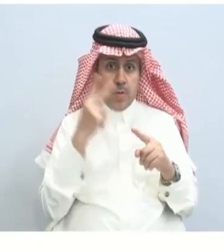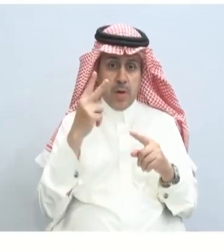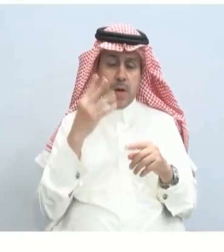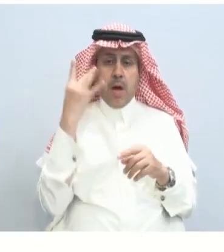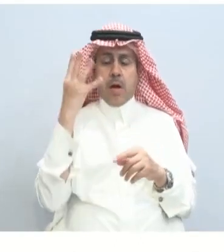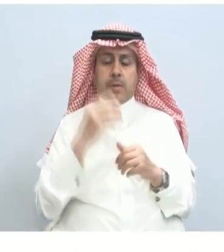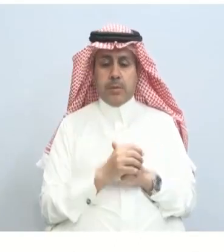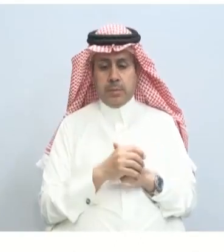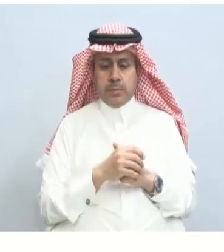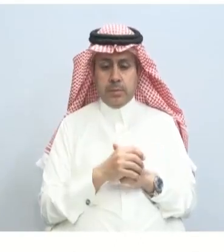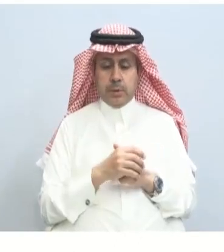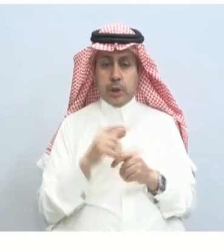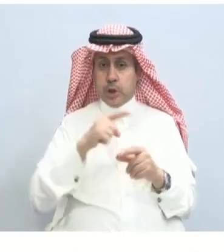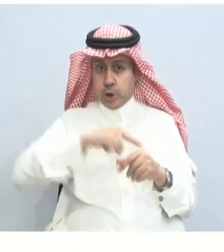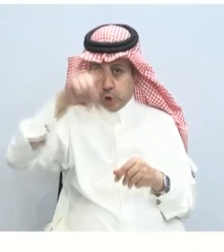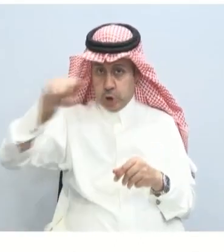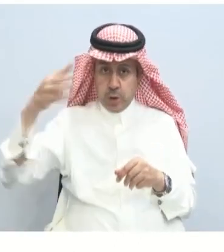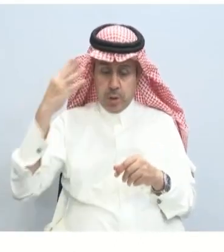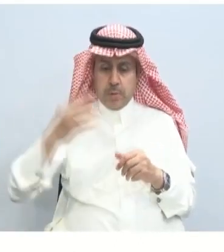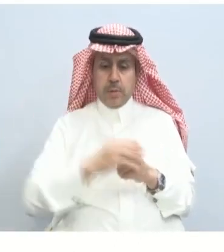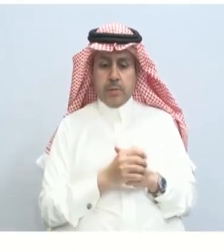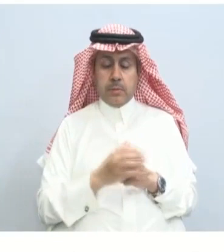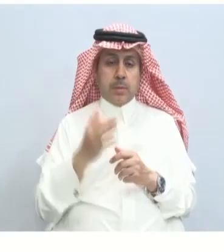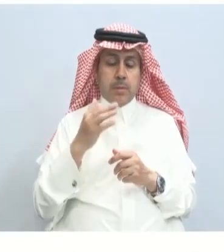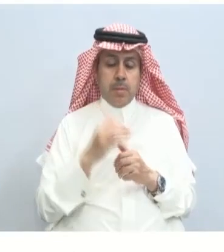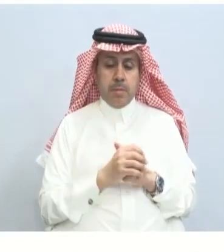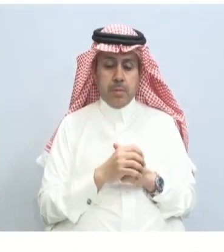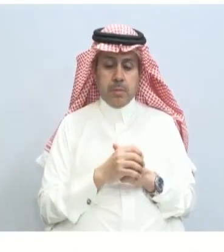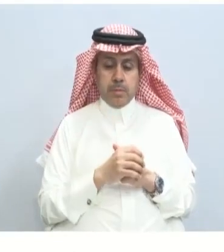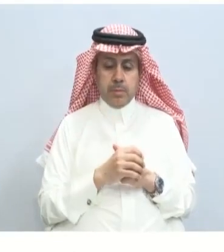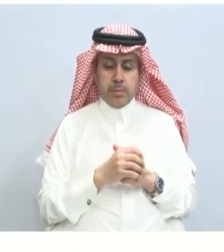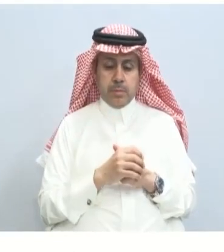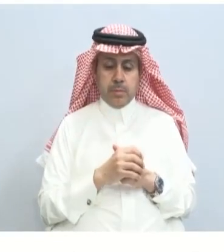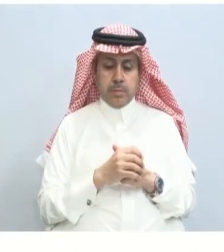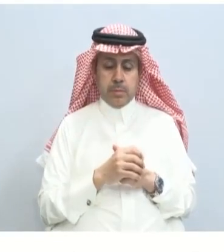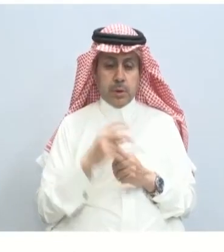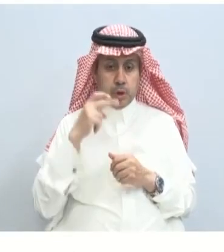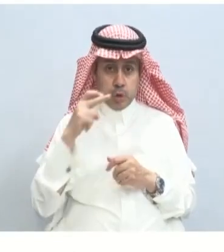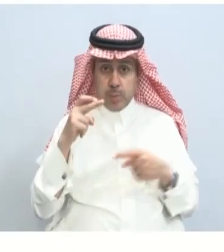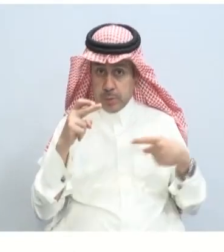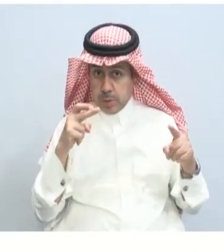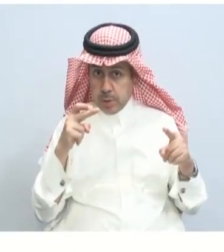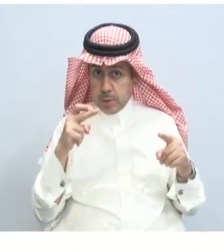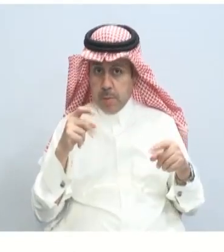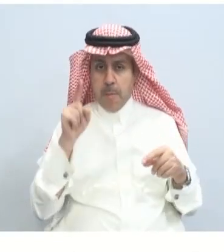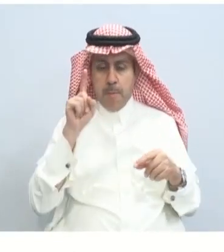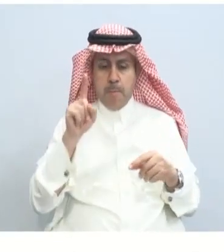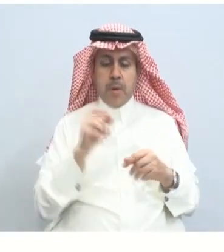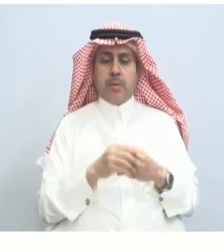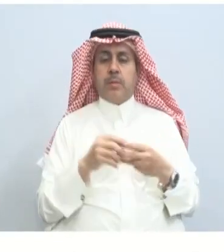لو اخذت انت جذر الاربعه بيعطيك الاثنين هذه والبسط اللي هو 2 في جذر 2 اذا الجواب الصحيح هو